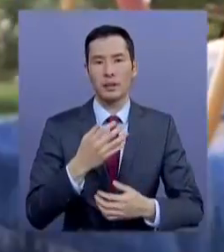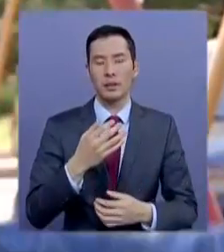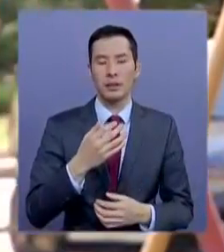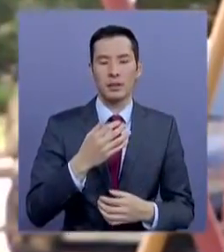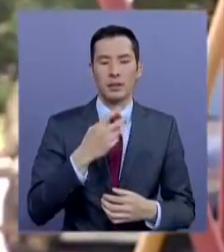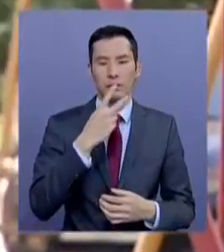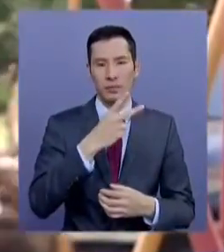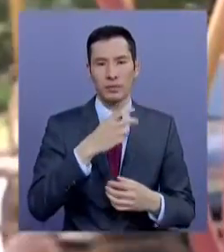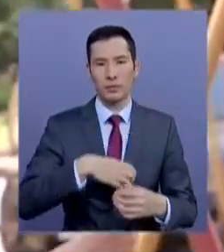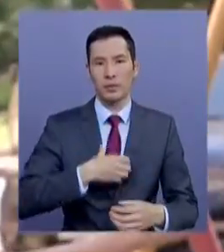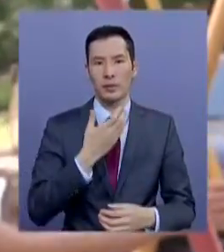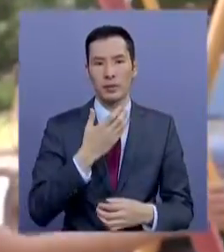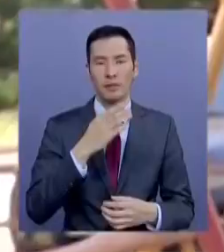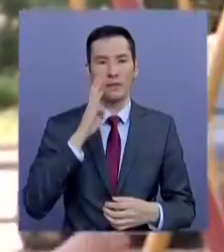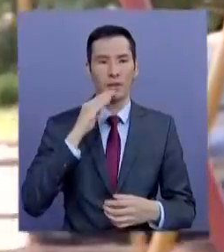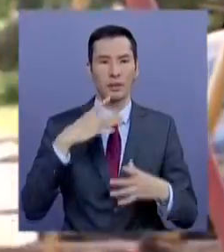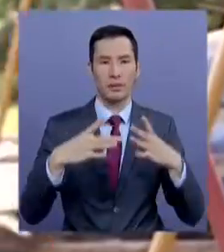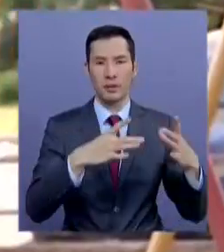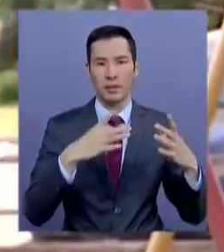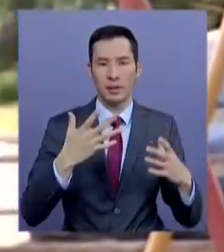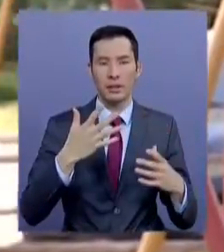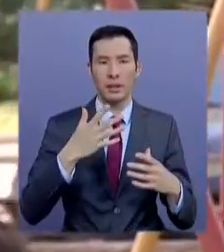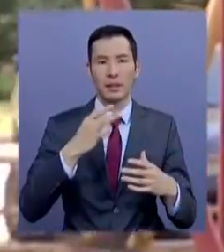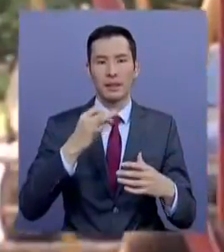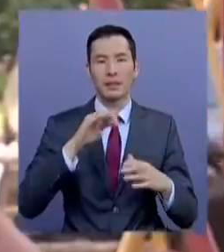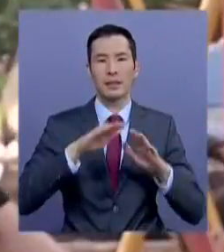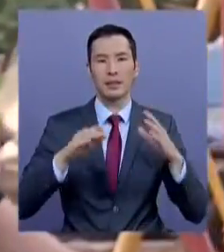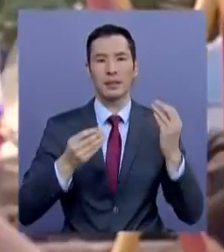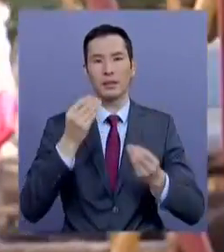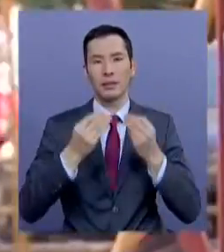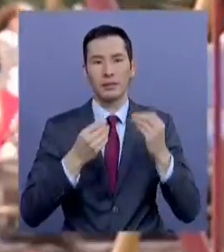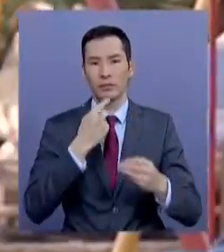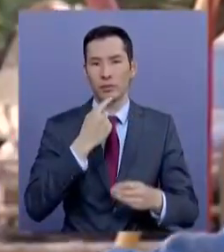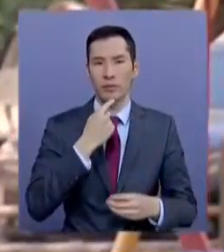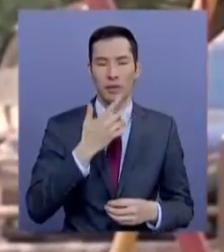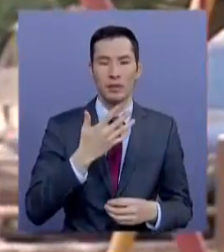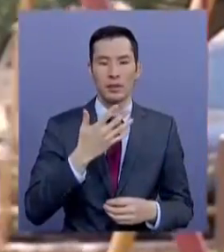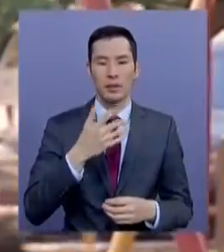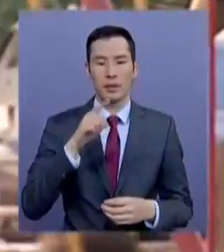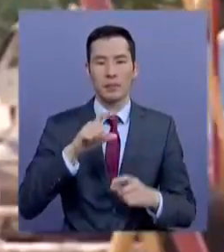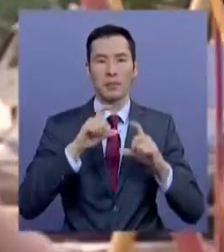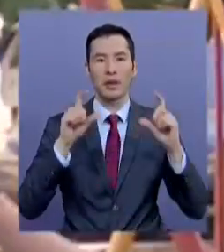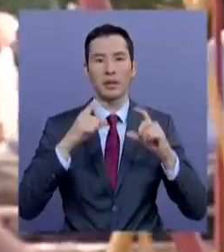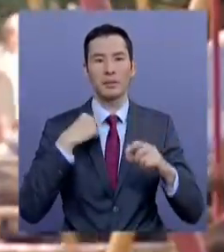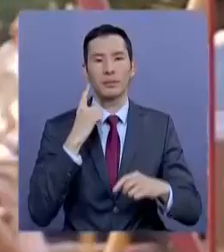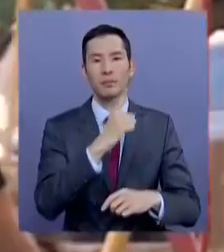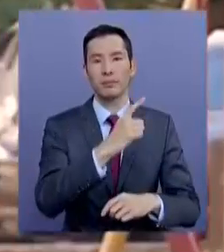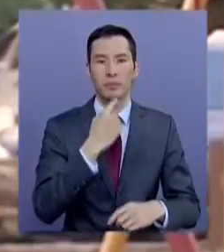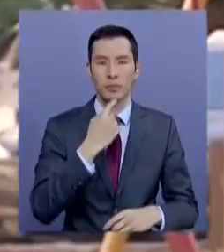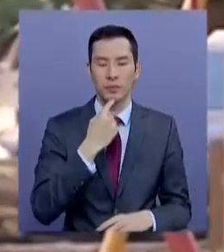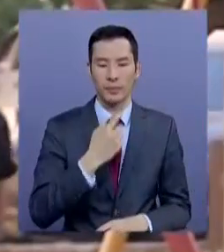отырсыздар, ойқыш-ойқыш болып қайтып су жиналады. Ары балалар не ойнаймайды, одан қаса жай адам магазинге кіре алмай қалды, өте